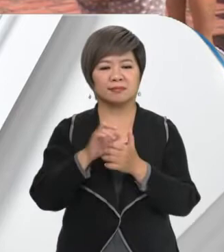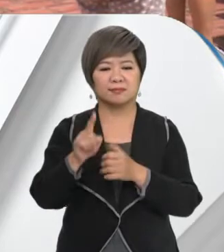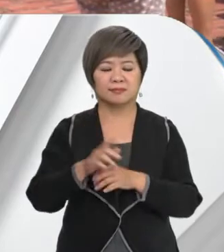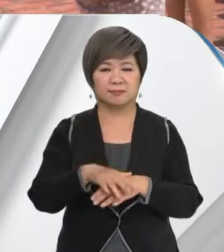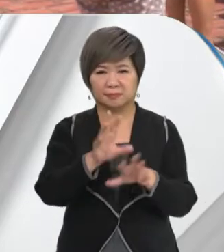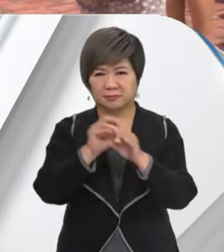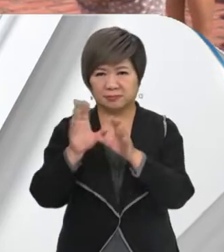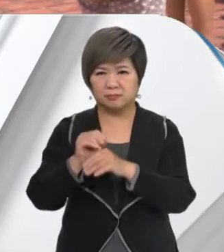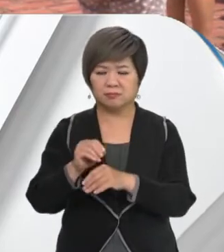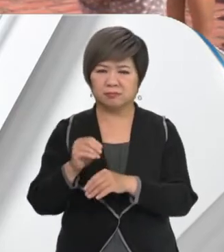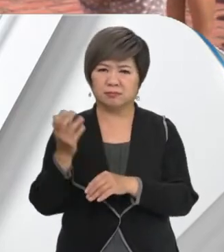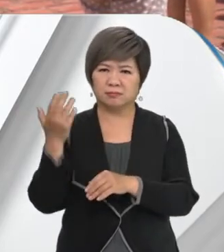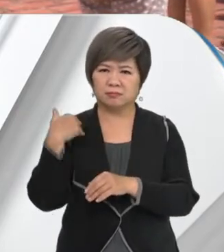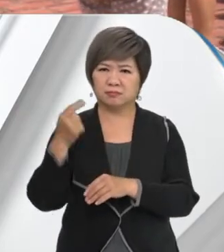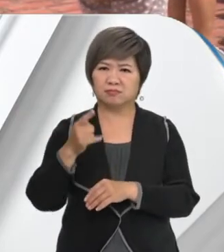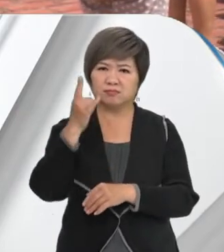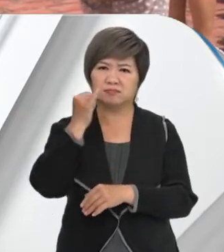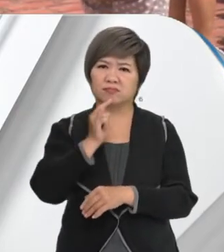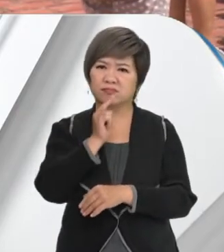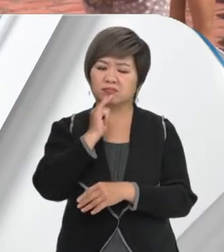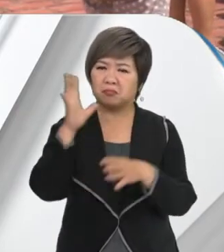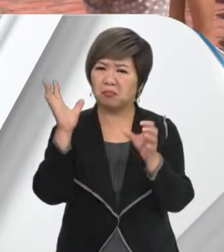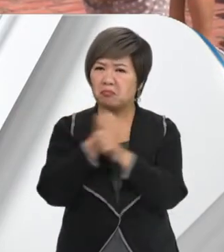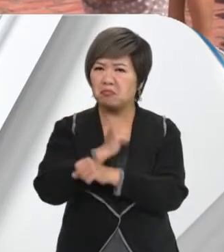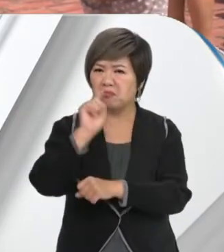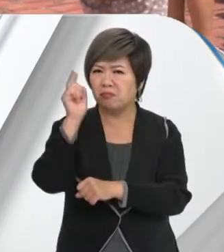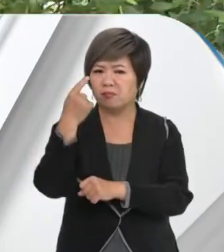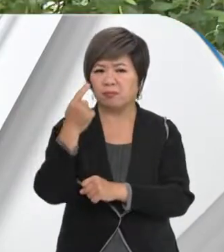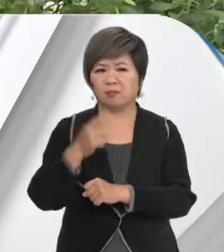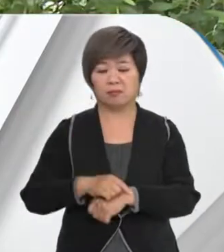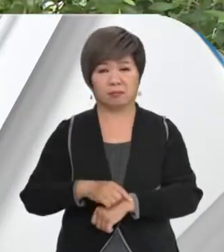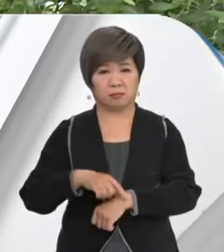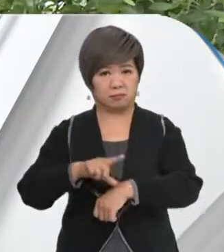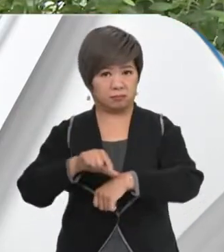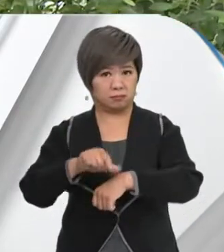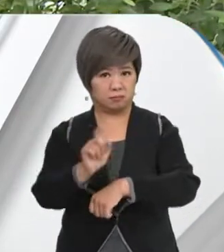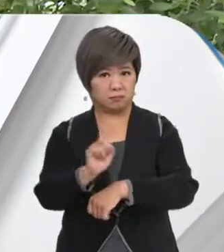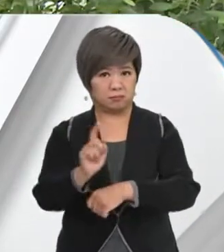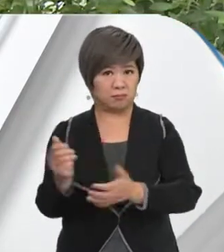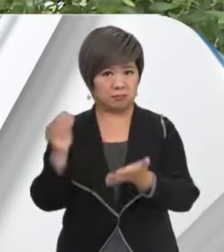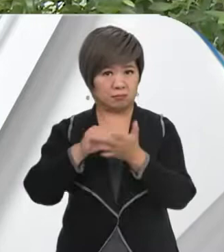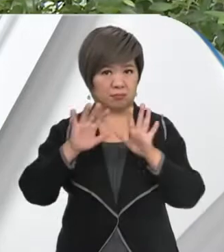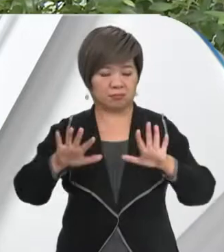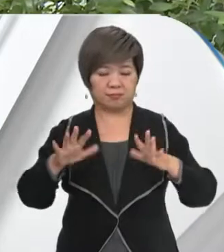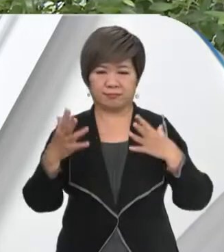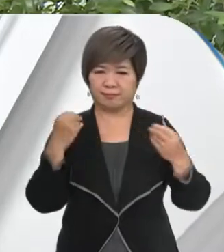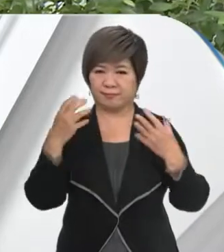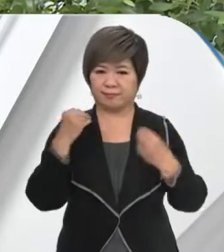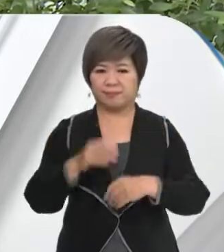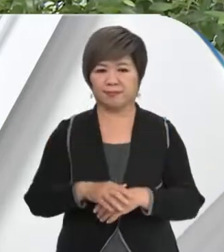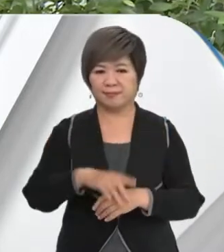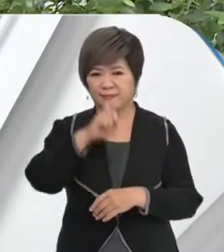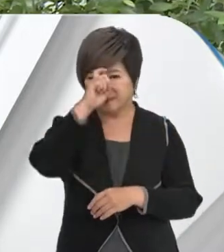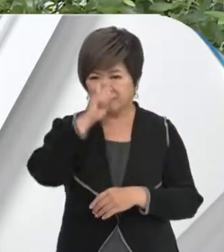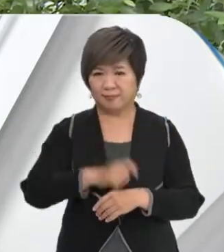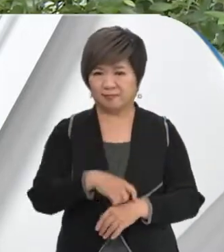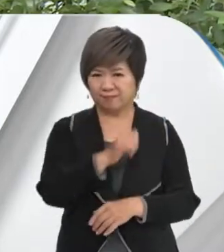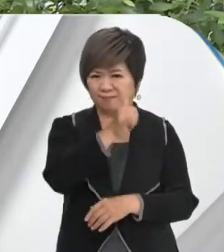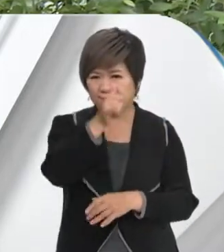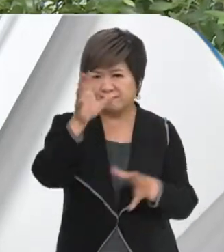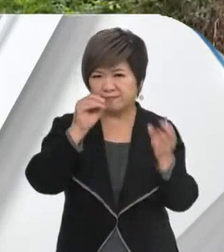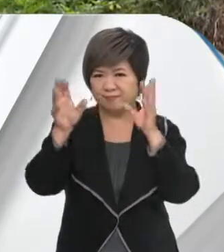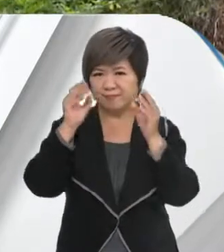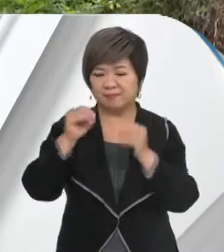查，但是對佢哋嘅模擬怎麼會消息，內事消息都見冇清楚嘅答案。希望透過田野調查